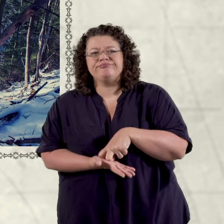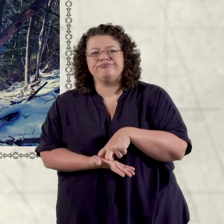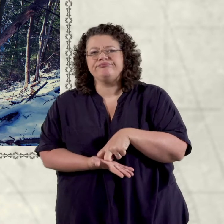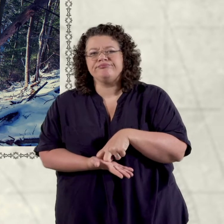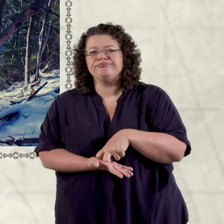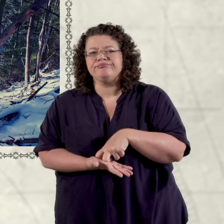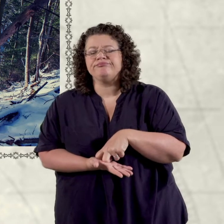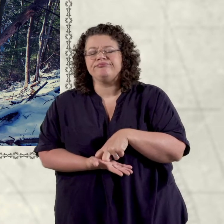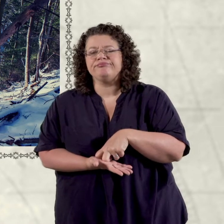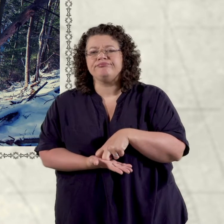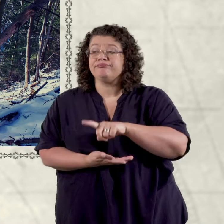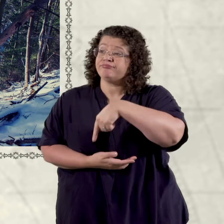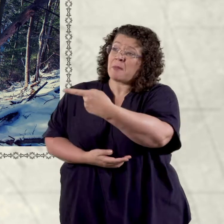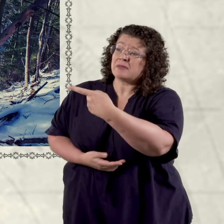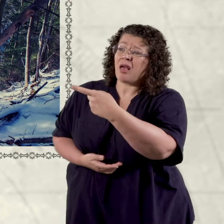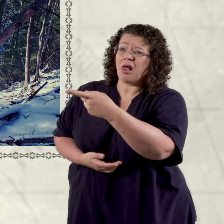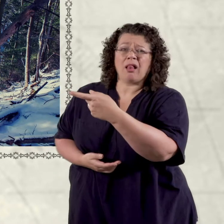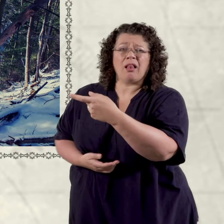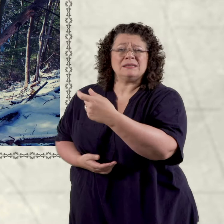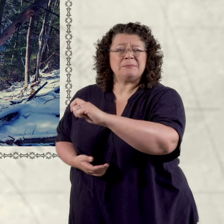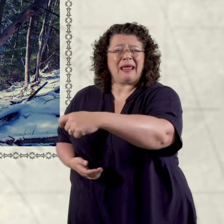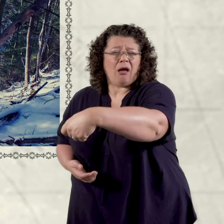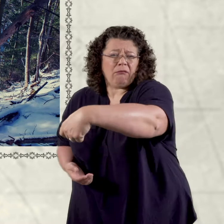Trawodd rwy'n arall fi gyda gwaywffon.